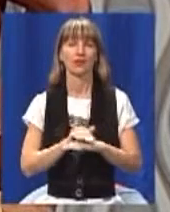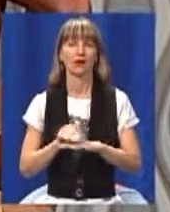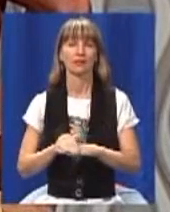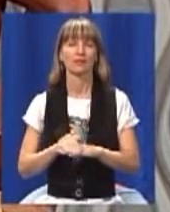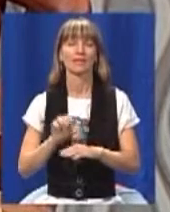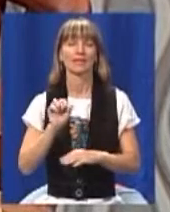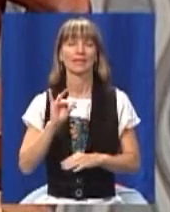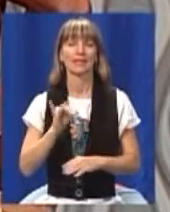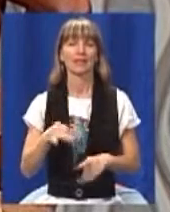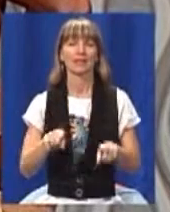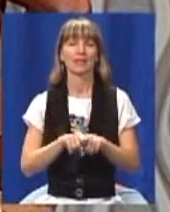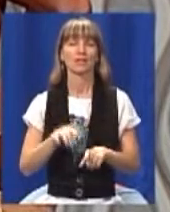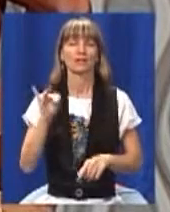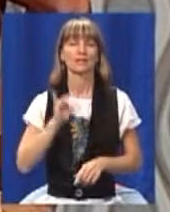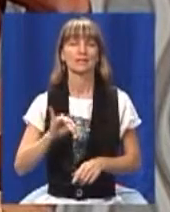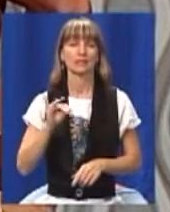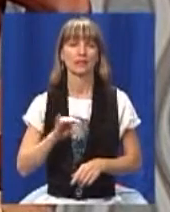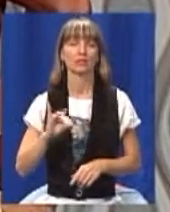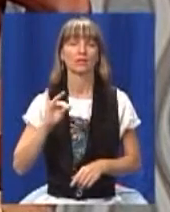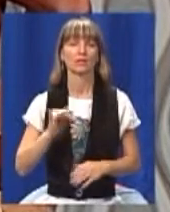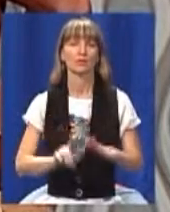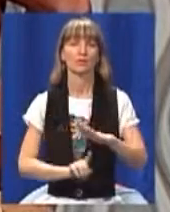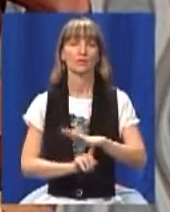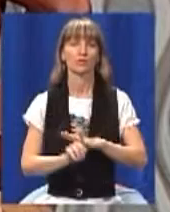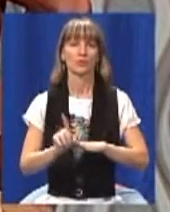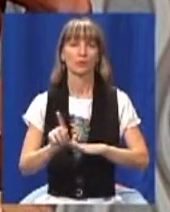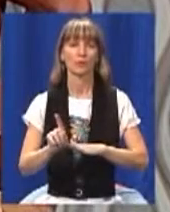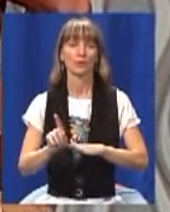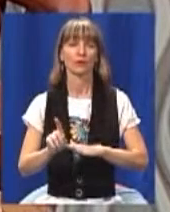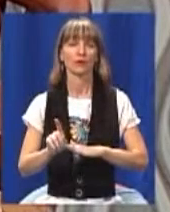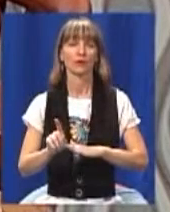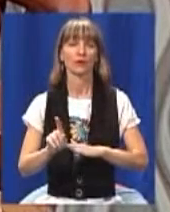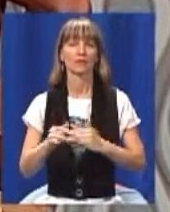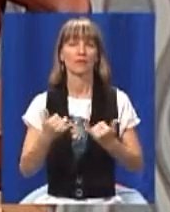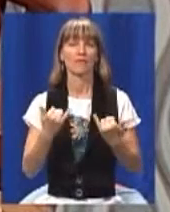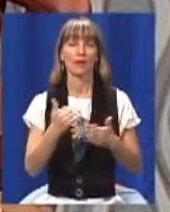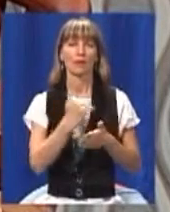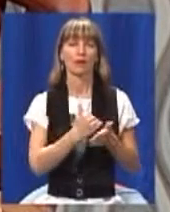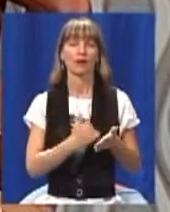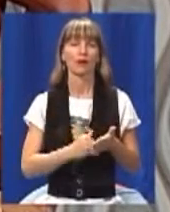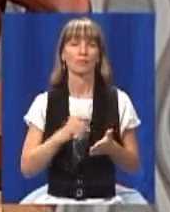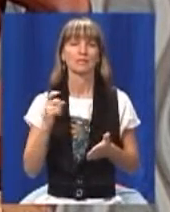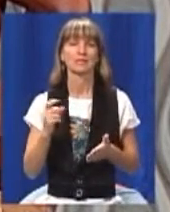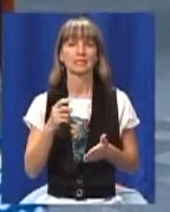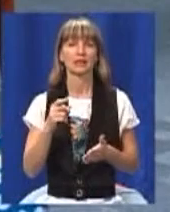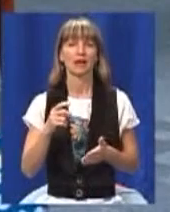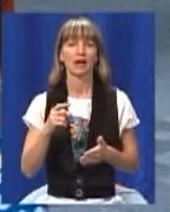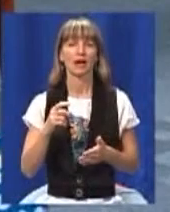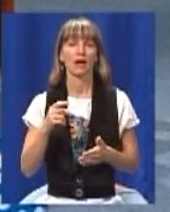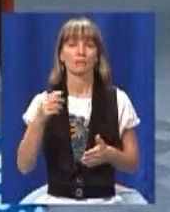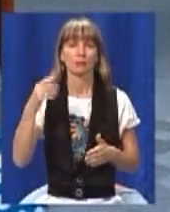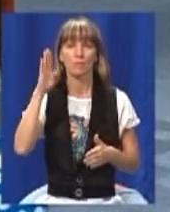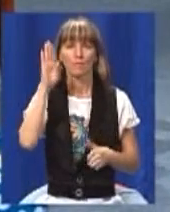а також історій. І почнімо сьогоднішню передачу з дайвингу.